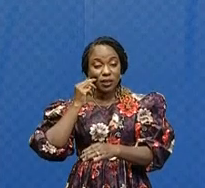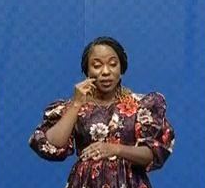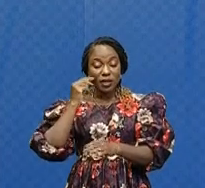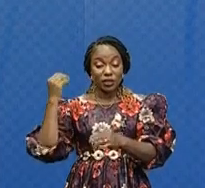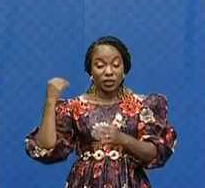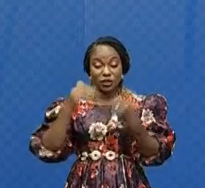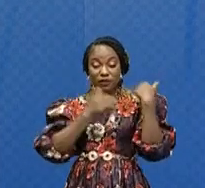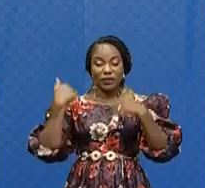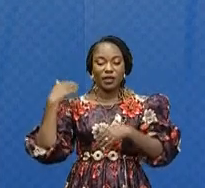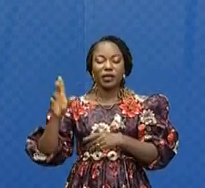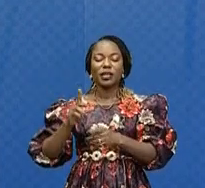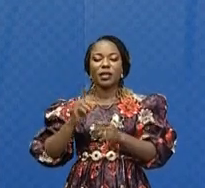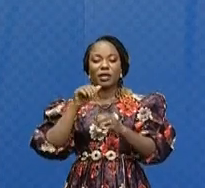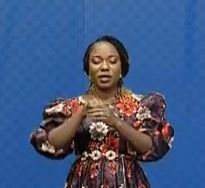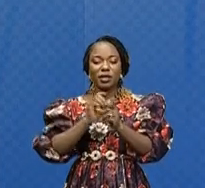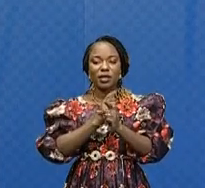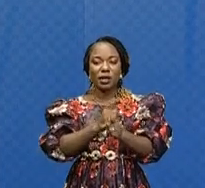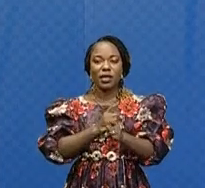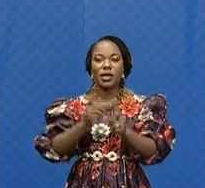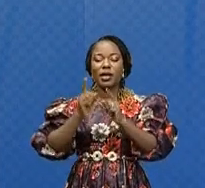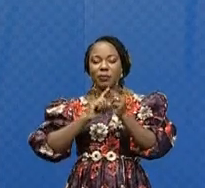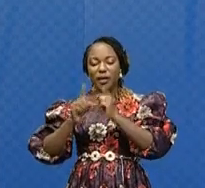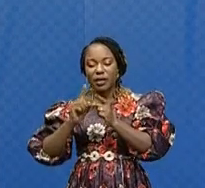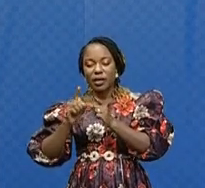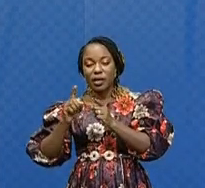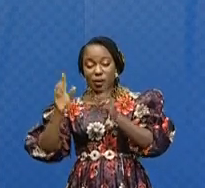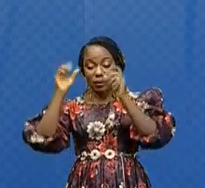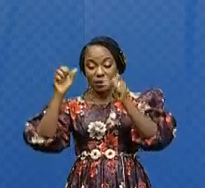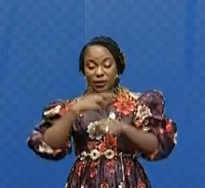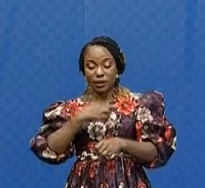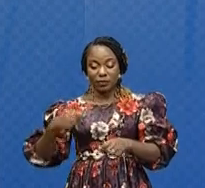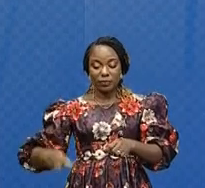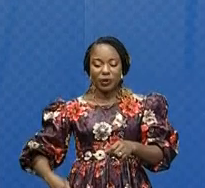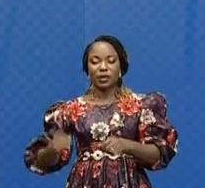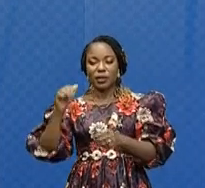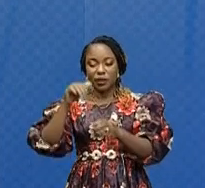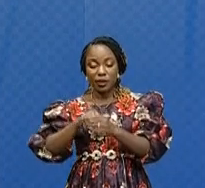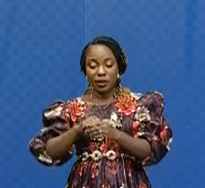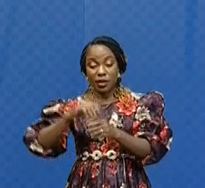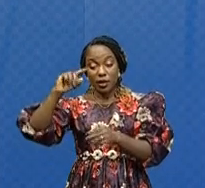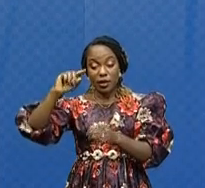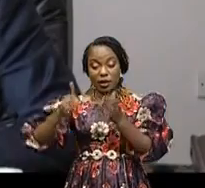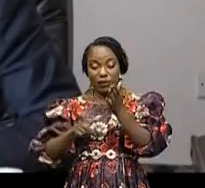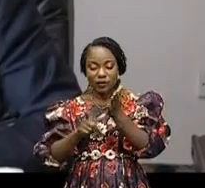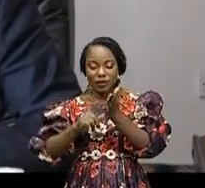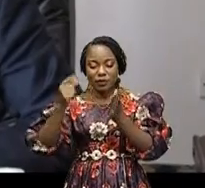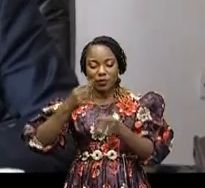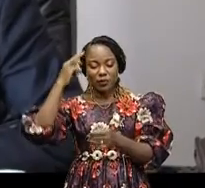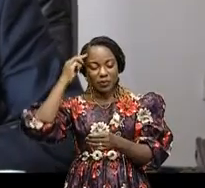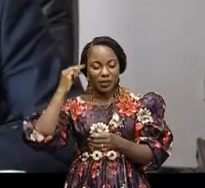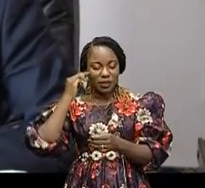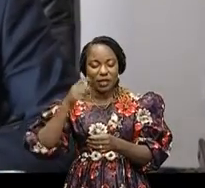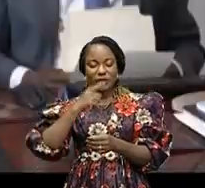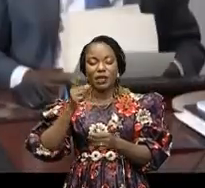ainsi que sur la mise au point qui a été faite par la présidence de la République à ces sujets. Le vice-premier ministre a aussi fait le point de la